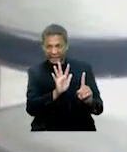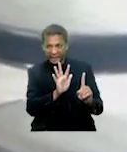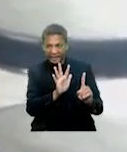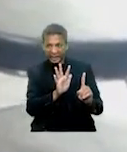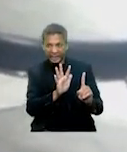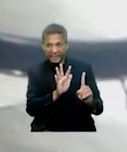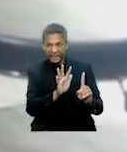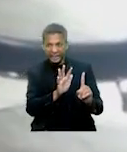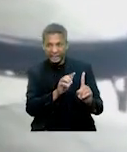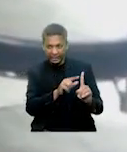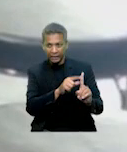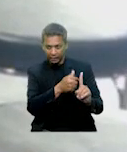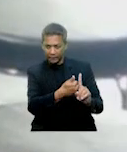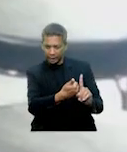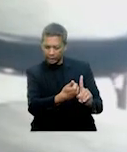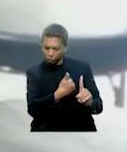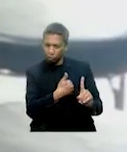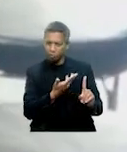manut, nanti